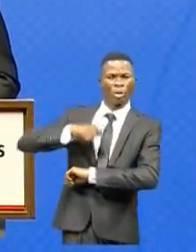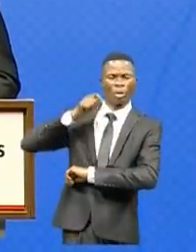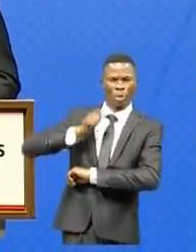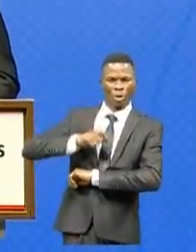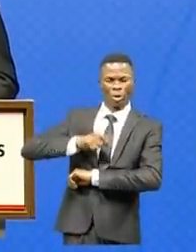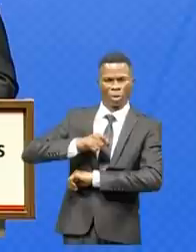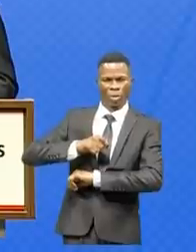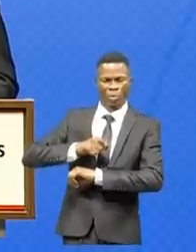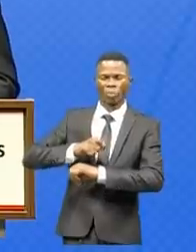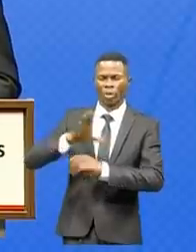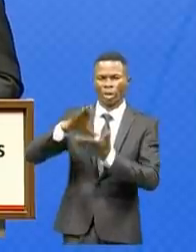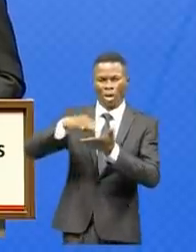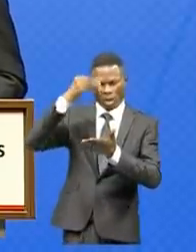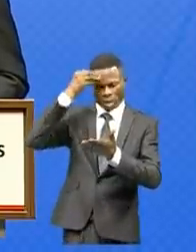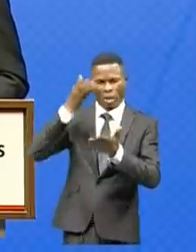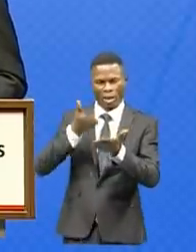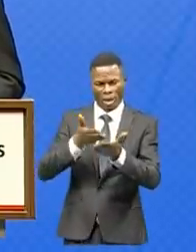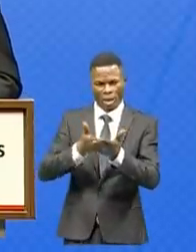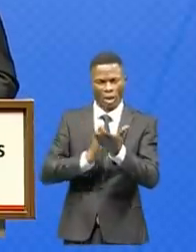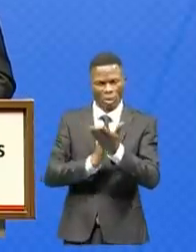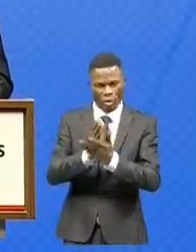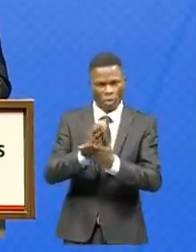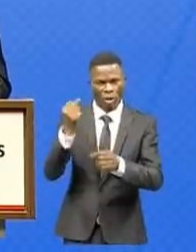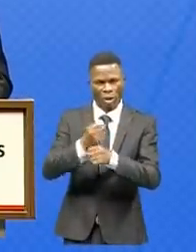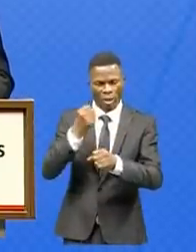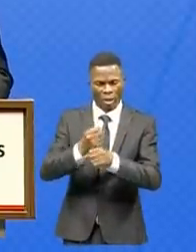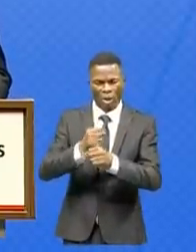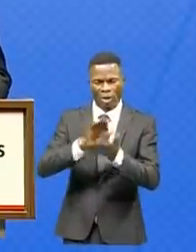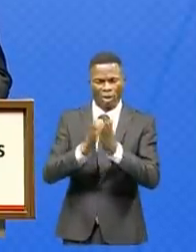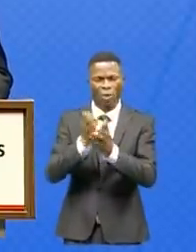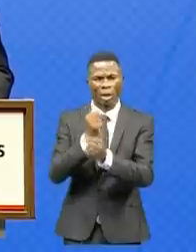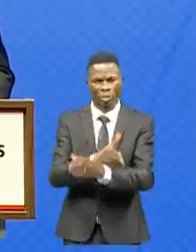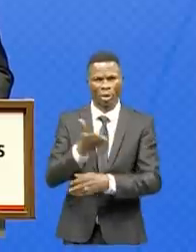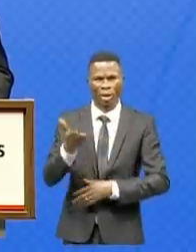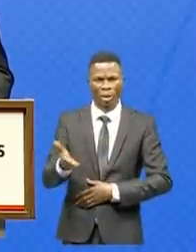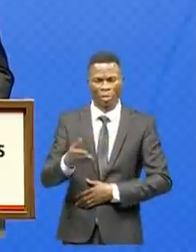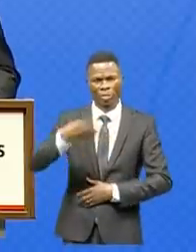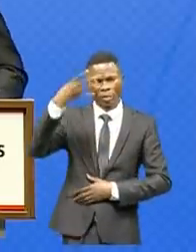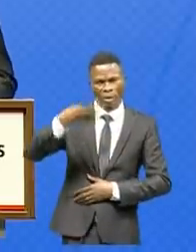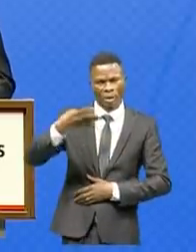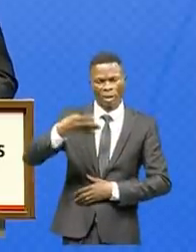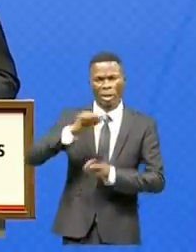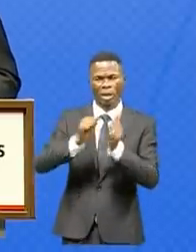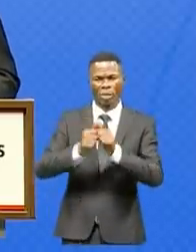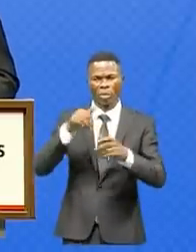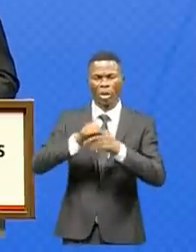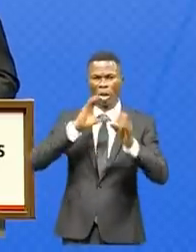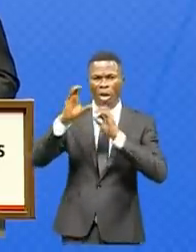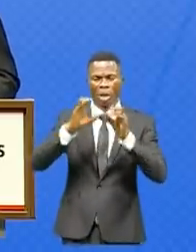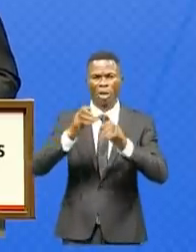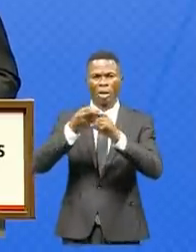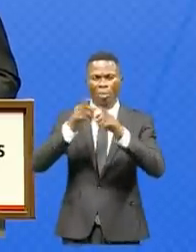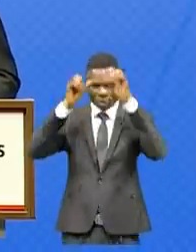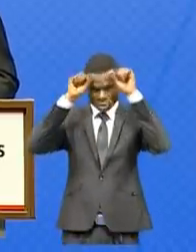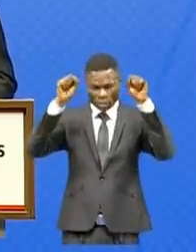à s'aligner sur cette dynamique et d'investir dans sa crédibilisation. Quatrième point de la communication du président